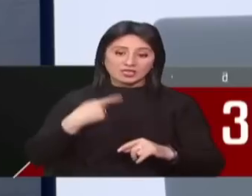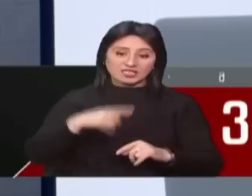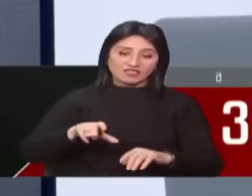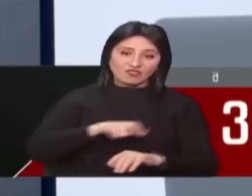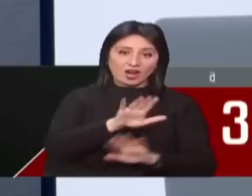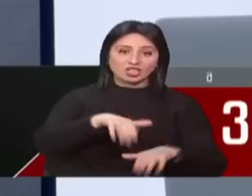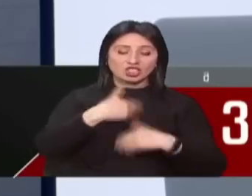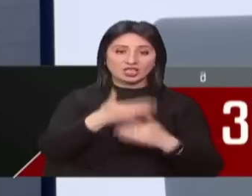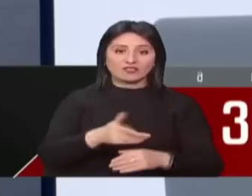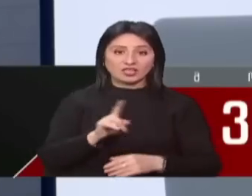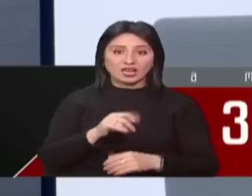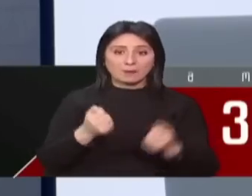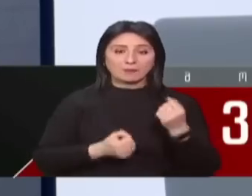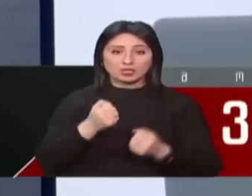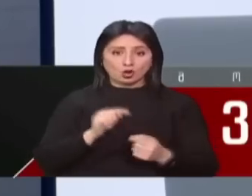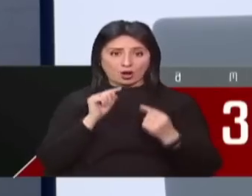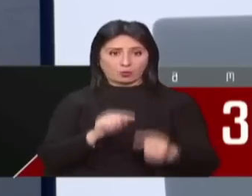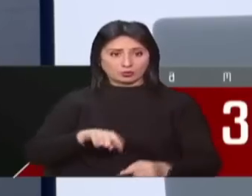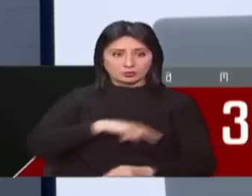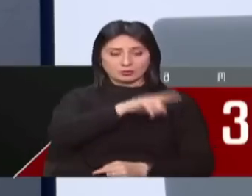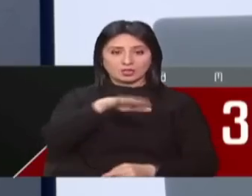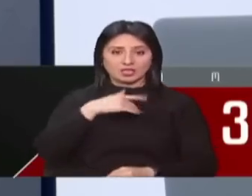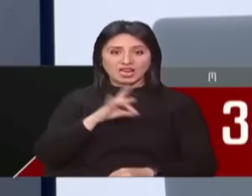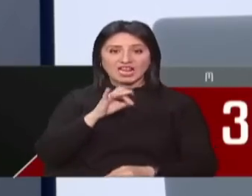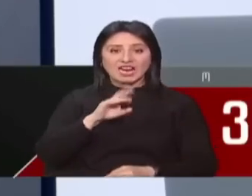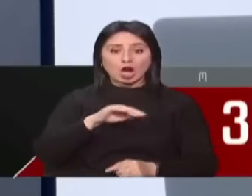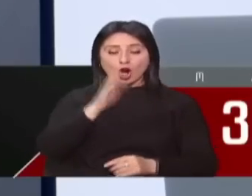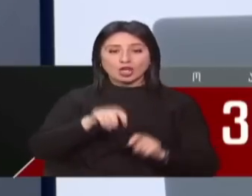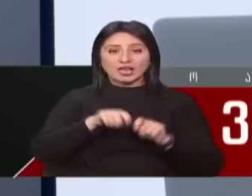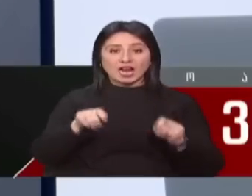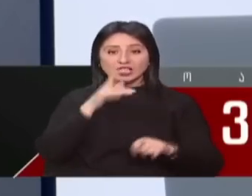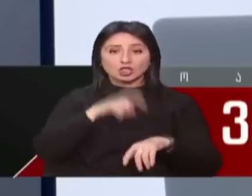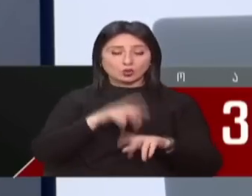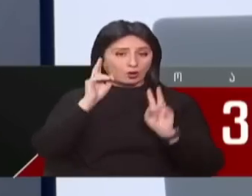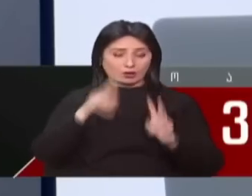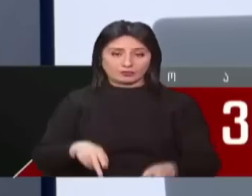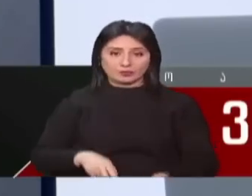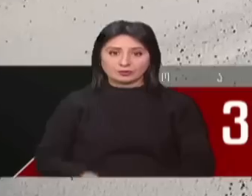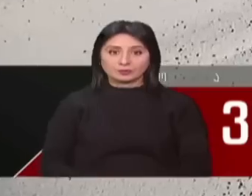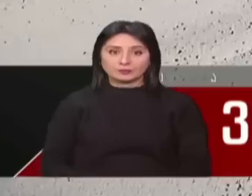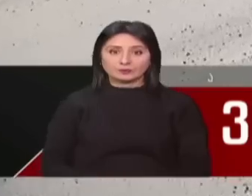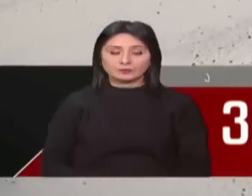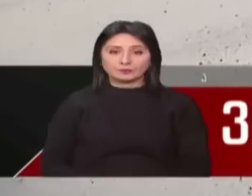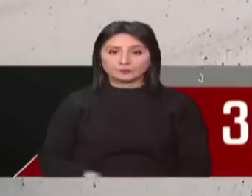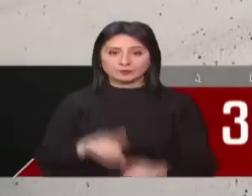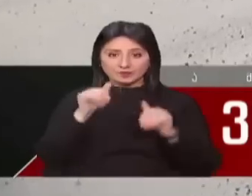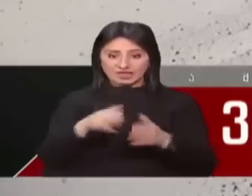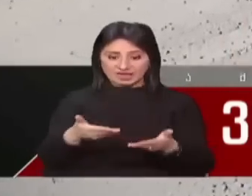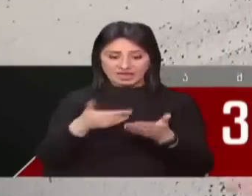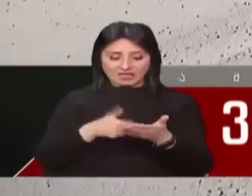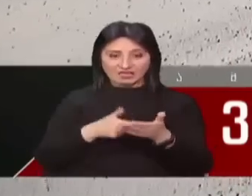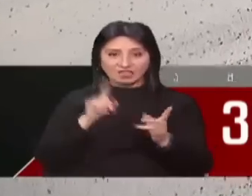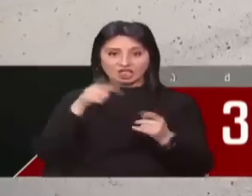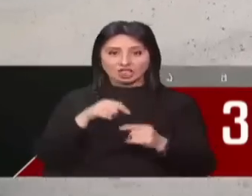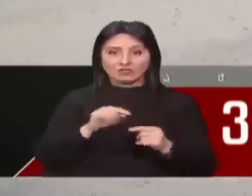მარშრუტია შეთავაზებული, რასაც მძღოლები აპროტესტებენ. ბიკოტის უღელტეხილის გახსნის დრო გაურკვეველია. გეოტექნიკური დასკვნების შემდეგ უკვე